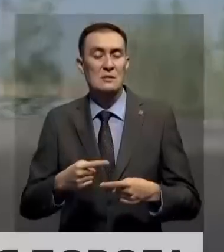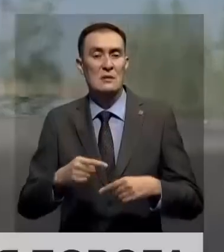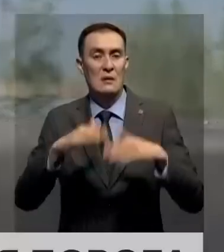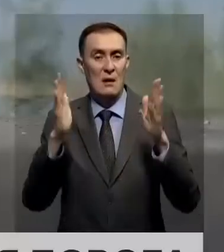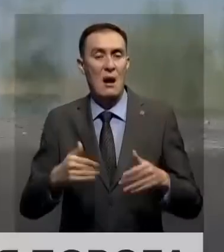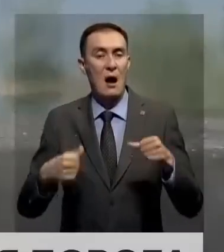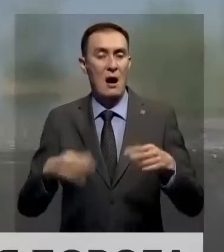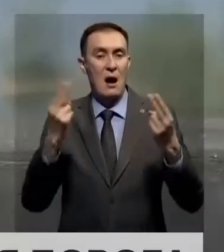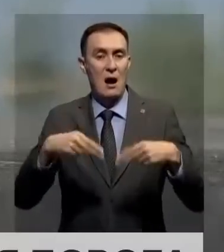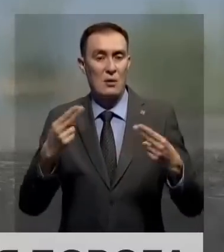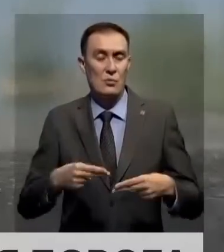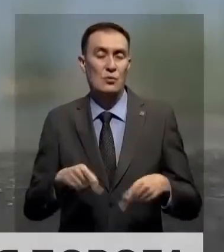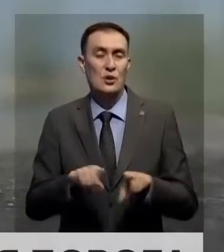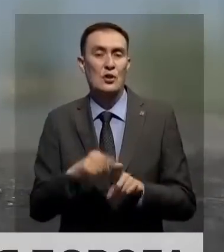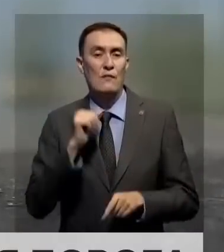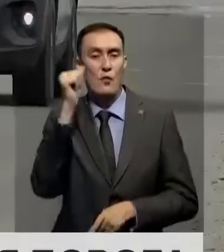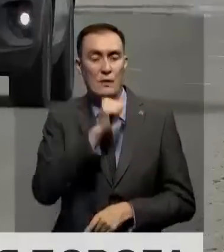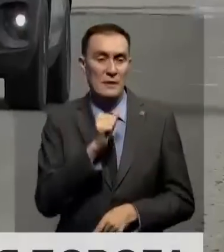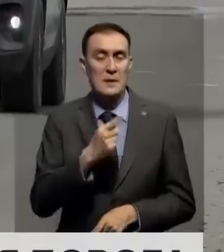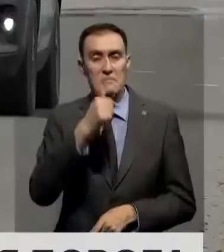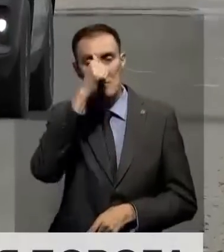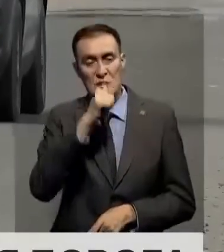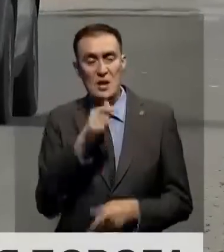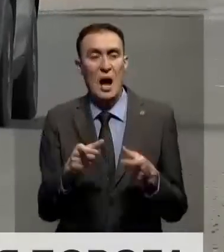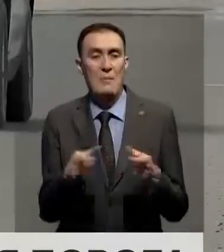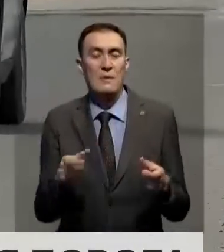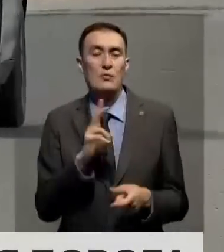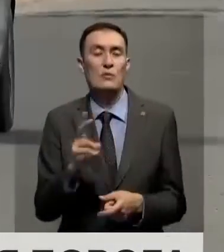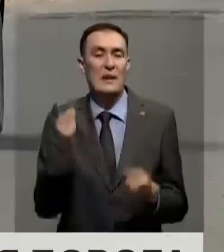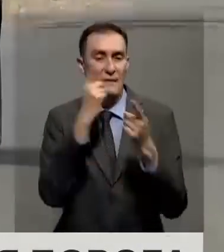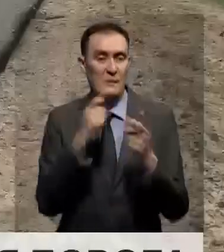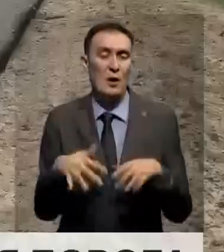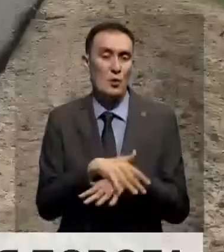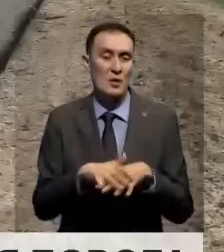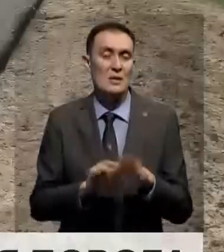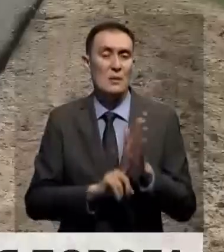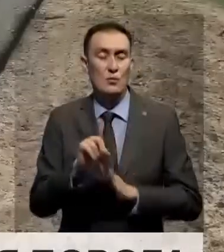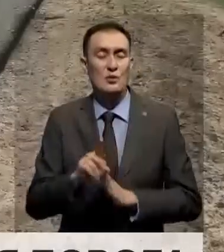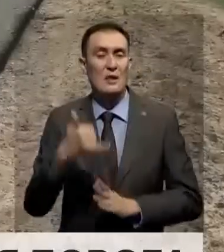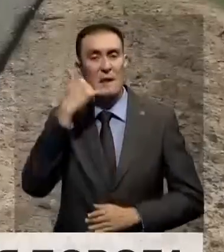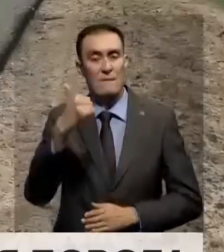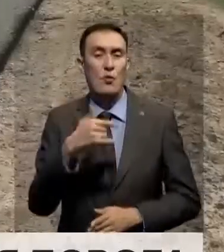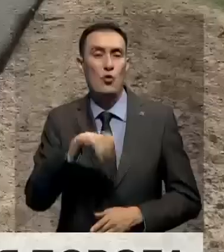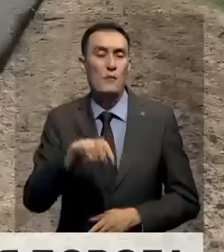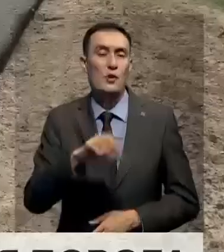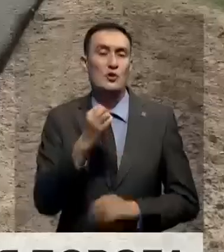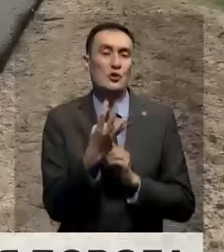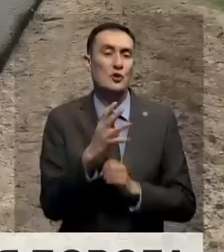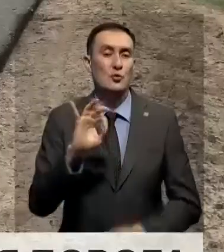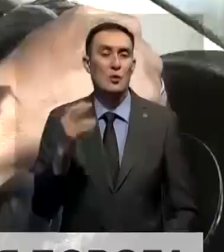Также предусмотрены годовой и месячный абонементы. Для информирования людей запущена горячая линия